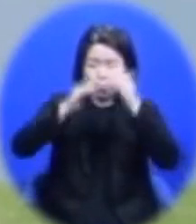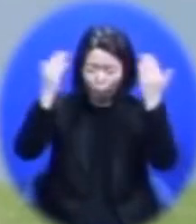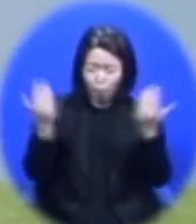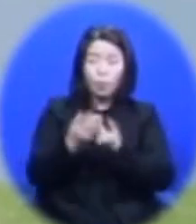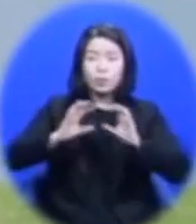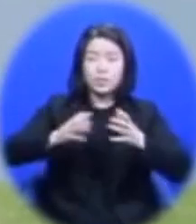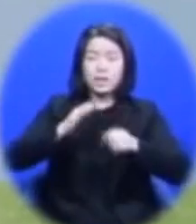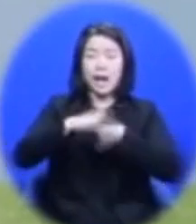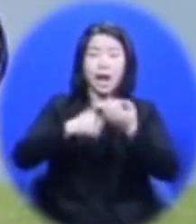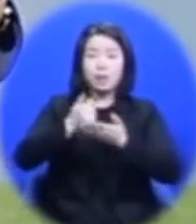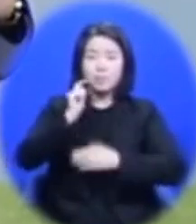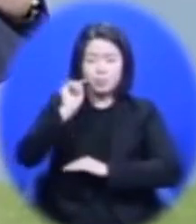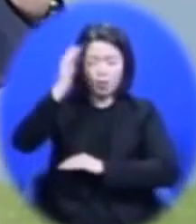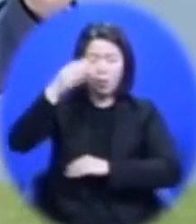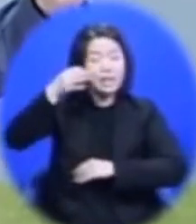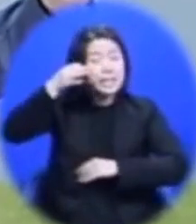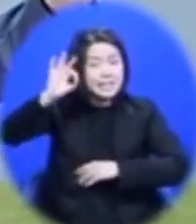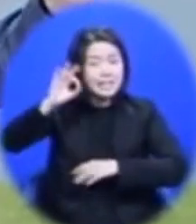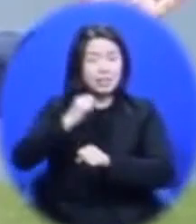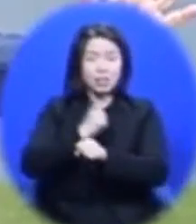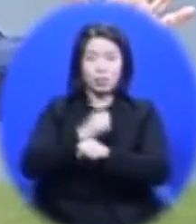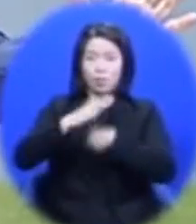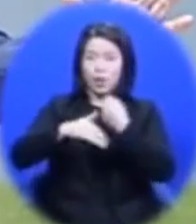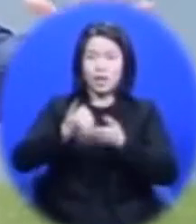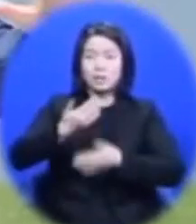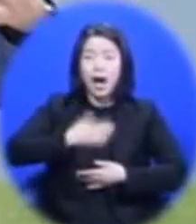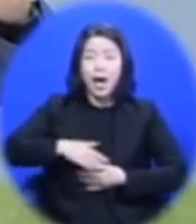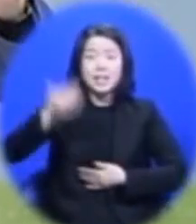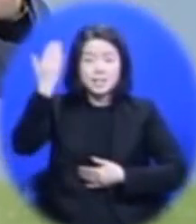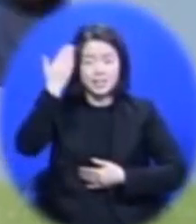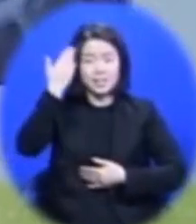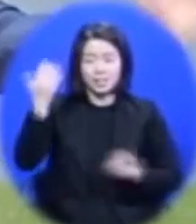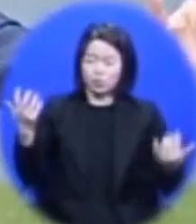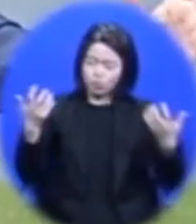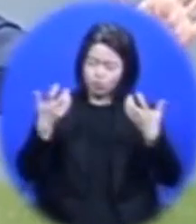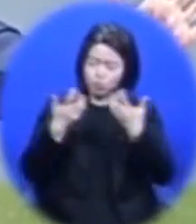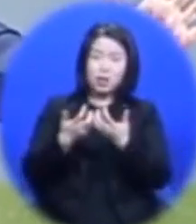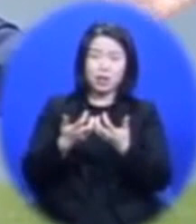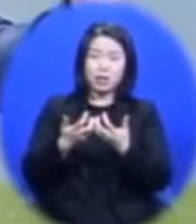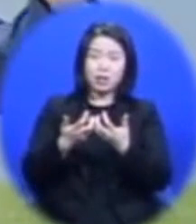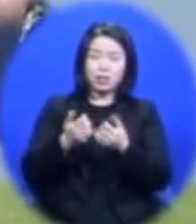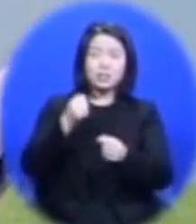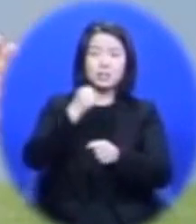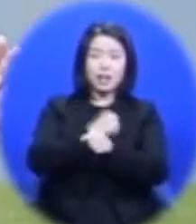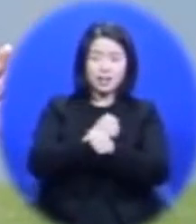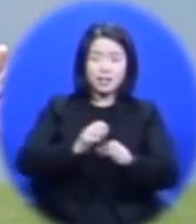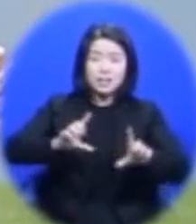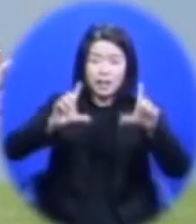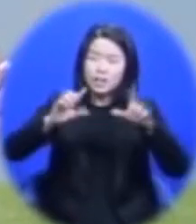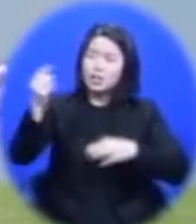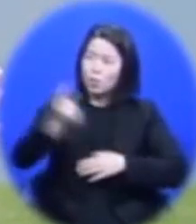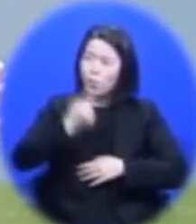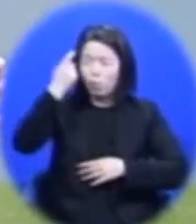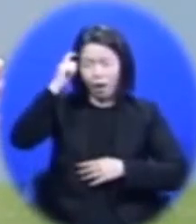영광을 인정하고 하나님을 아는 지식이 충만하고 가득하게 되는 날이 올까?